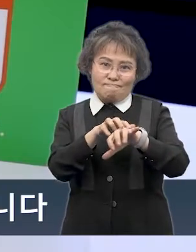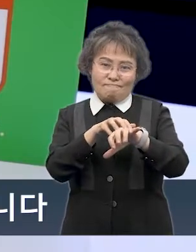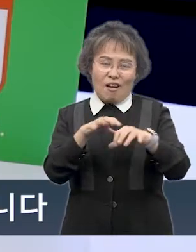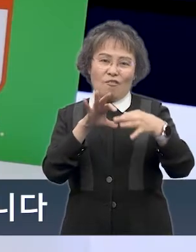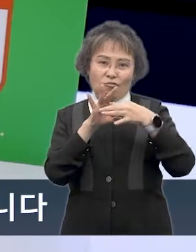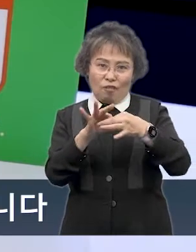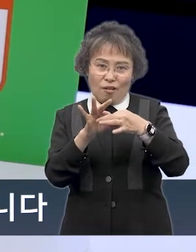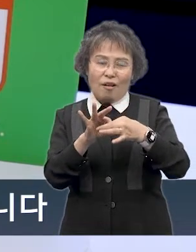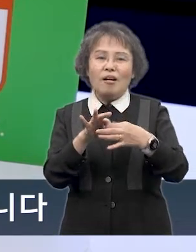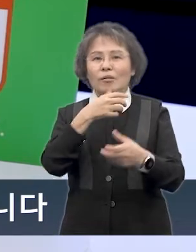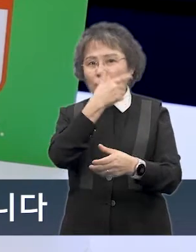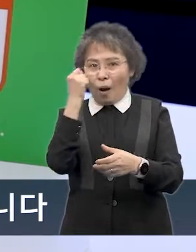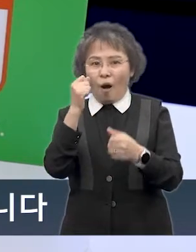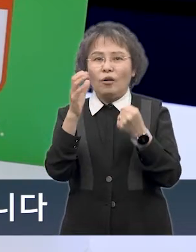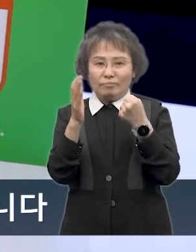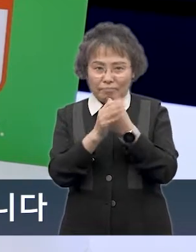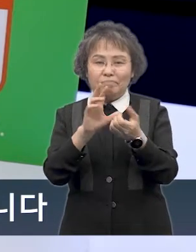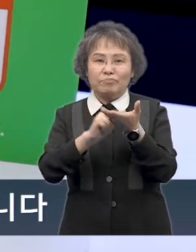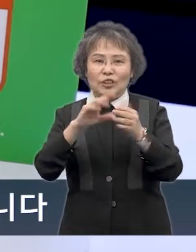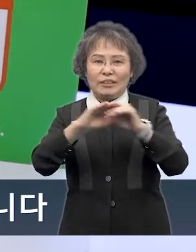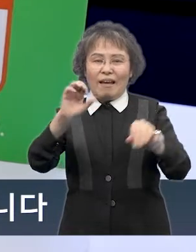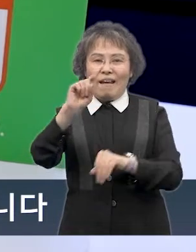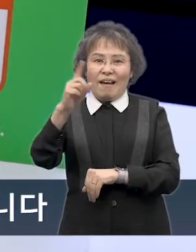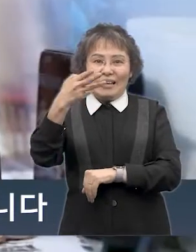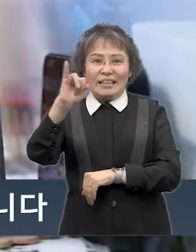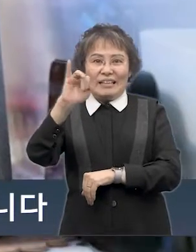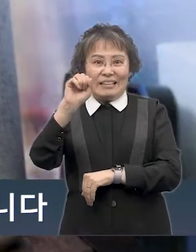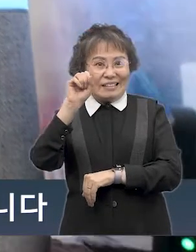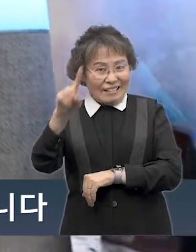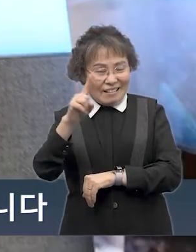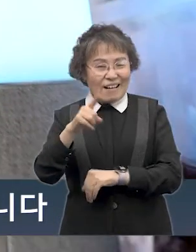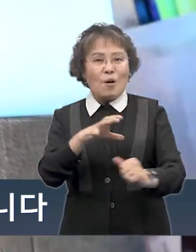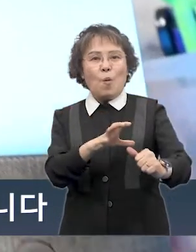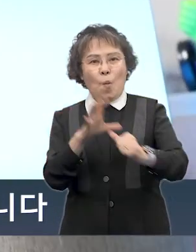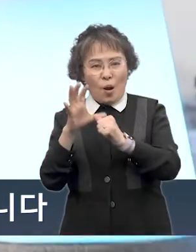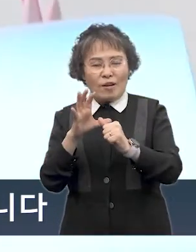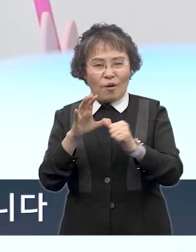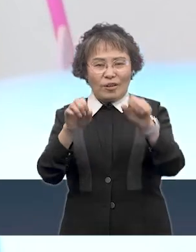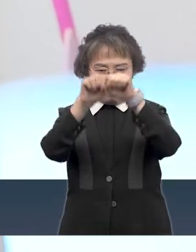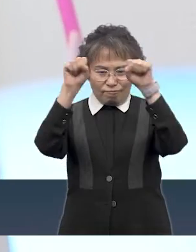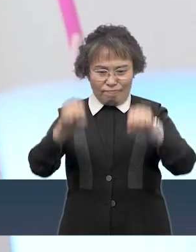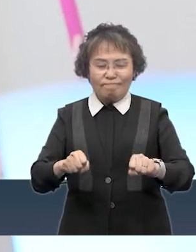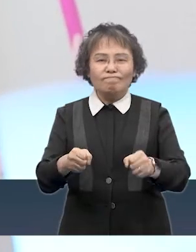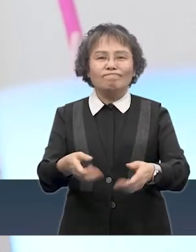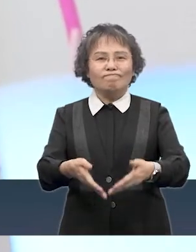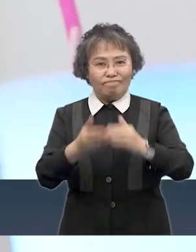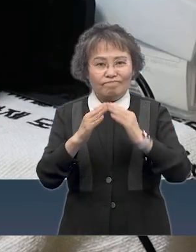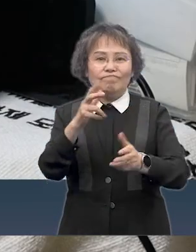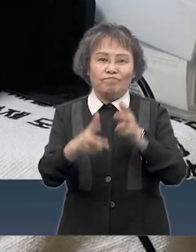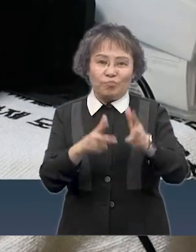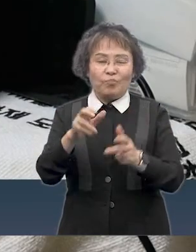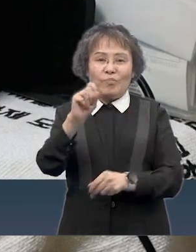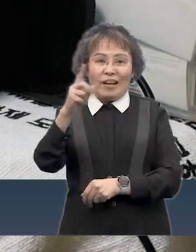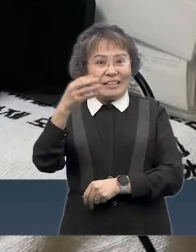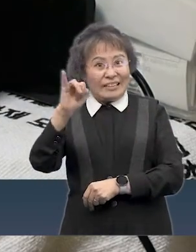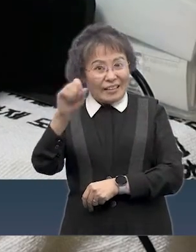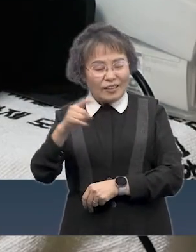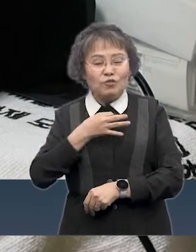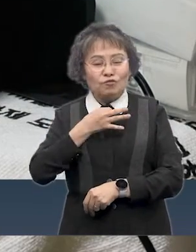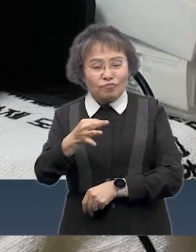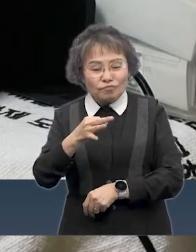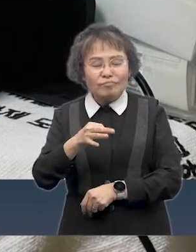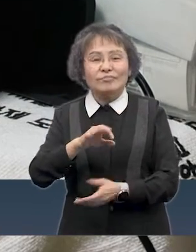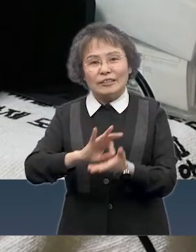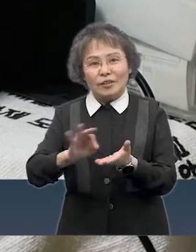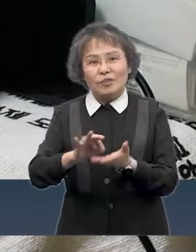위해 인공지능 스피커 아리아를 활용한 치매관리 시스템 구축 사업입니다 아리아는 음성인식으로 사용할 수 있어